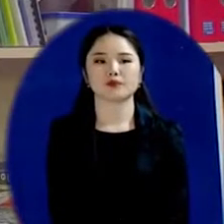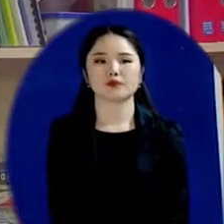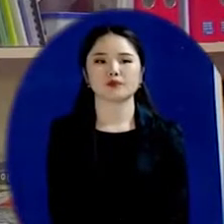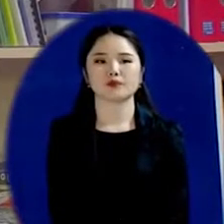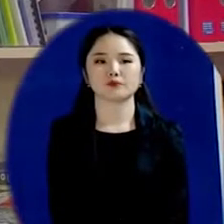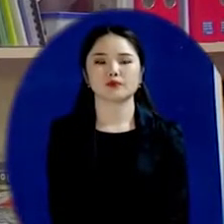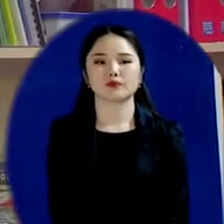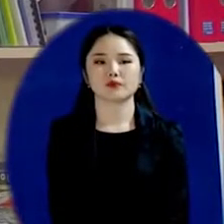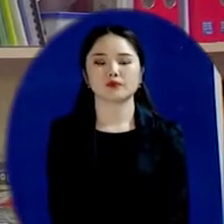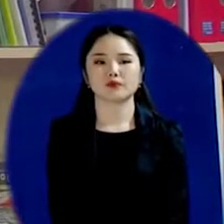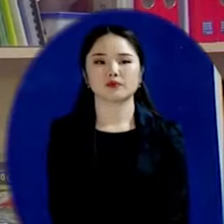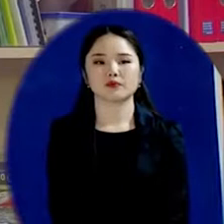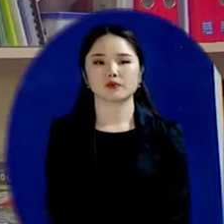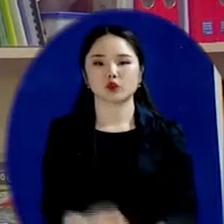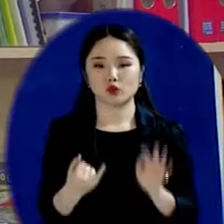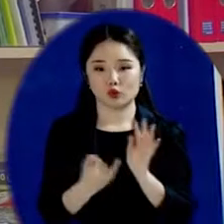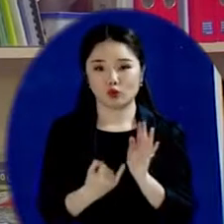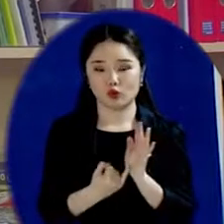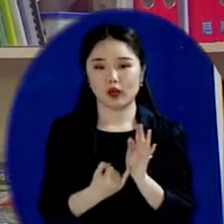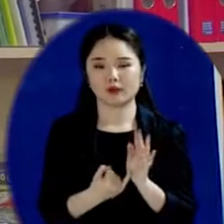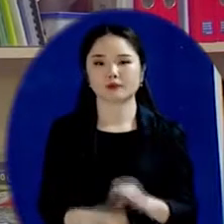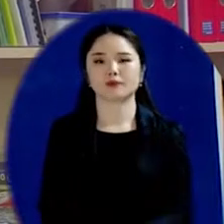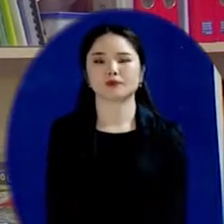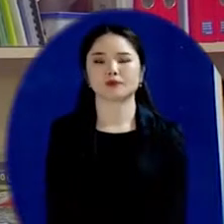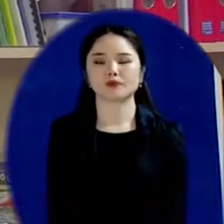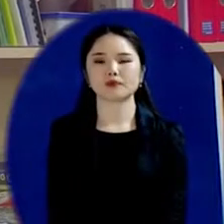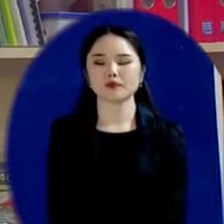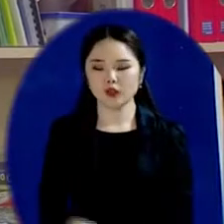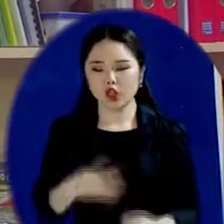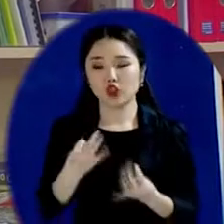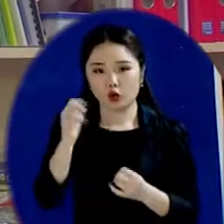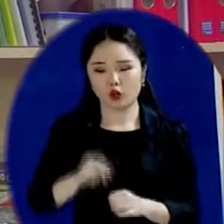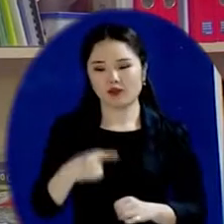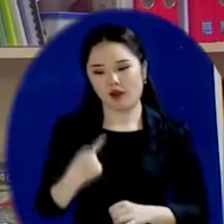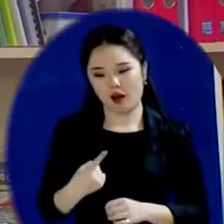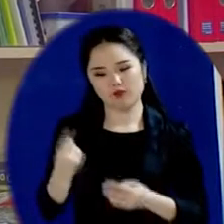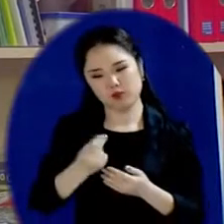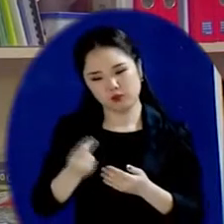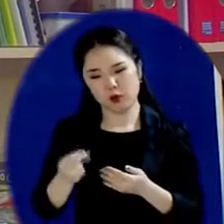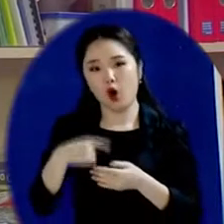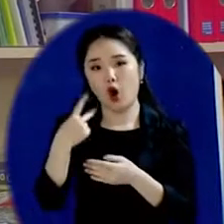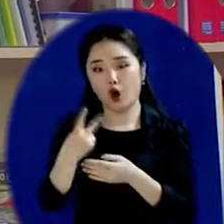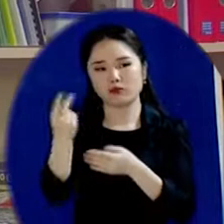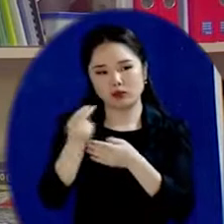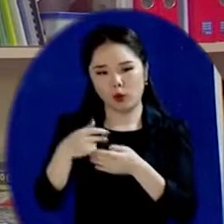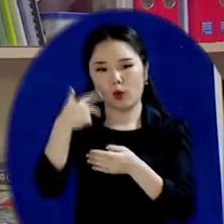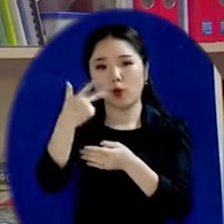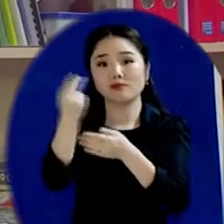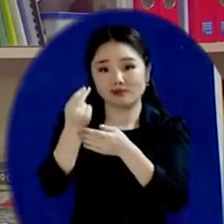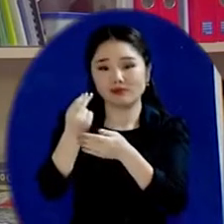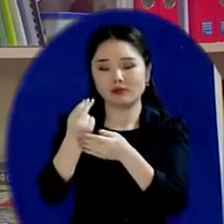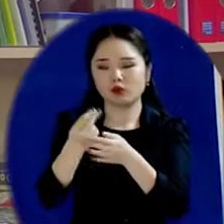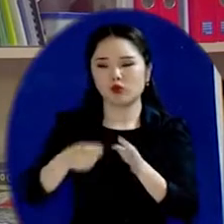6 байгаа учраас 6-аас илүү гаргаа бодчих вий сайн тоолоод бодож байна. 3 4